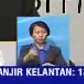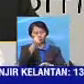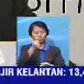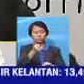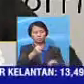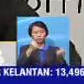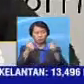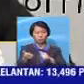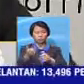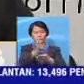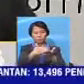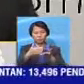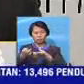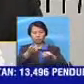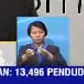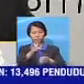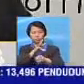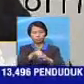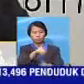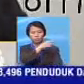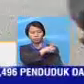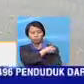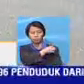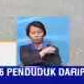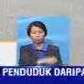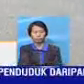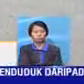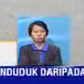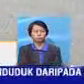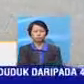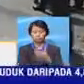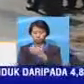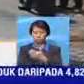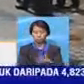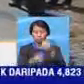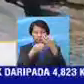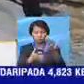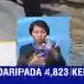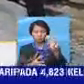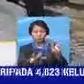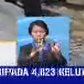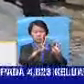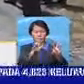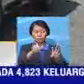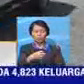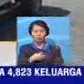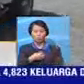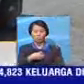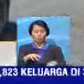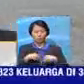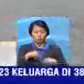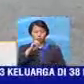oleh badan tatatertib yang melibatkan pegawai penguat kuuasa beliau turut memaklumkan 470 aduan diterima